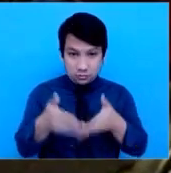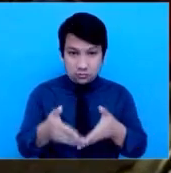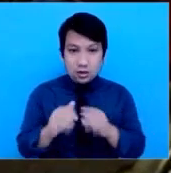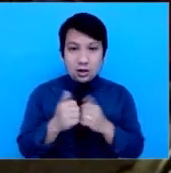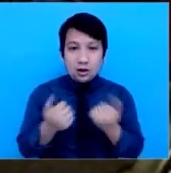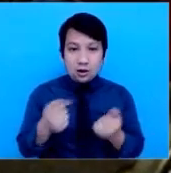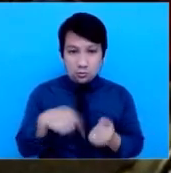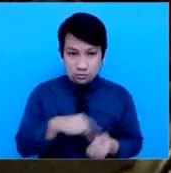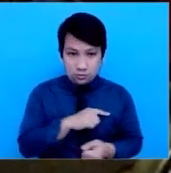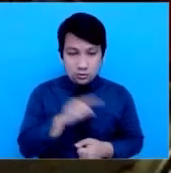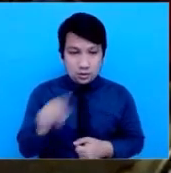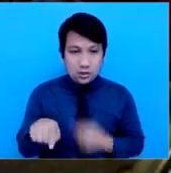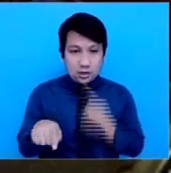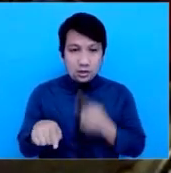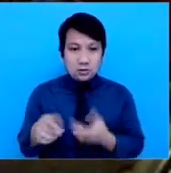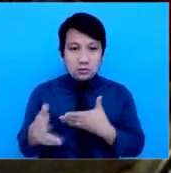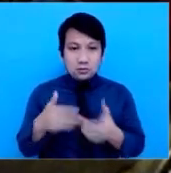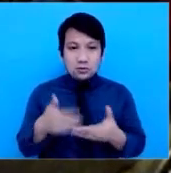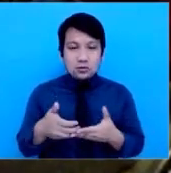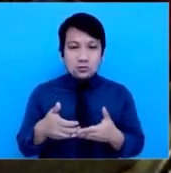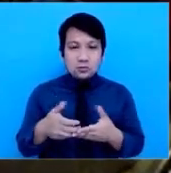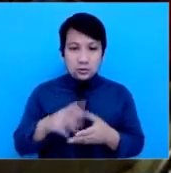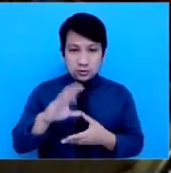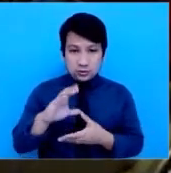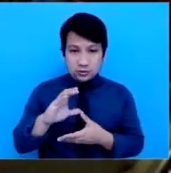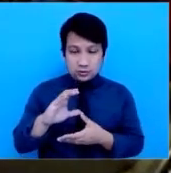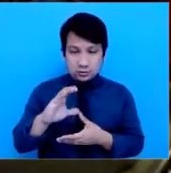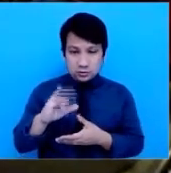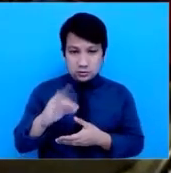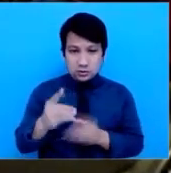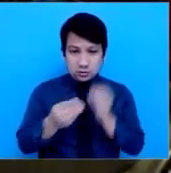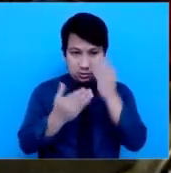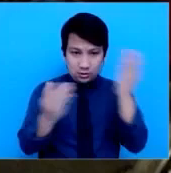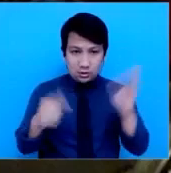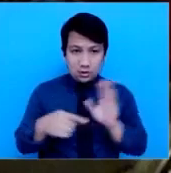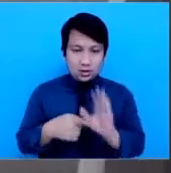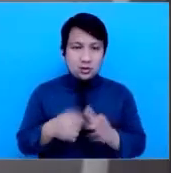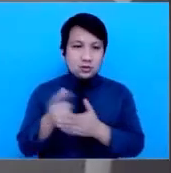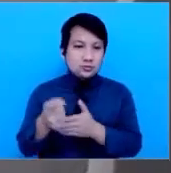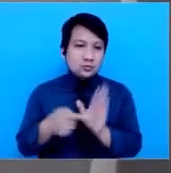kung vaccination card nga ito or proof of vaccination. So,